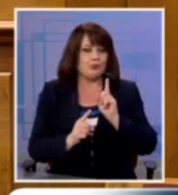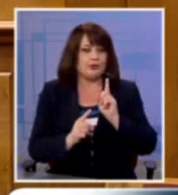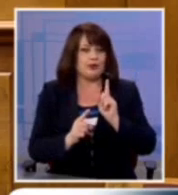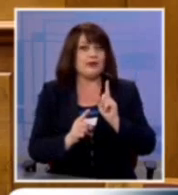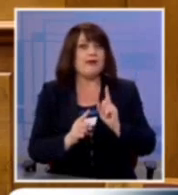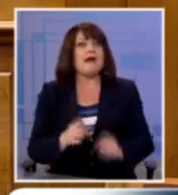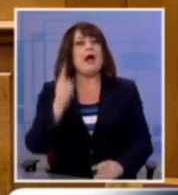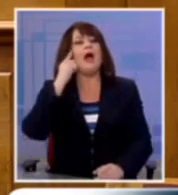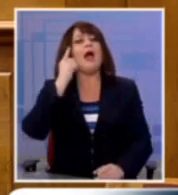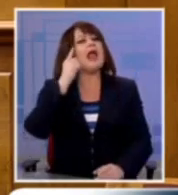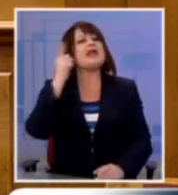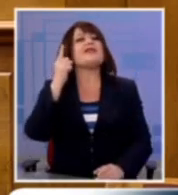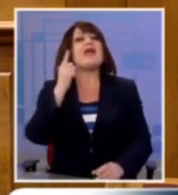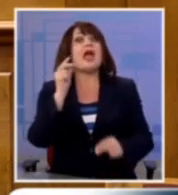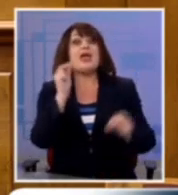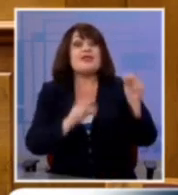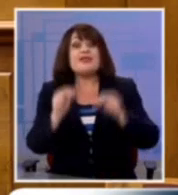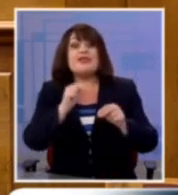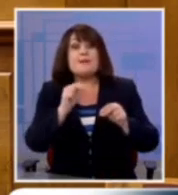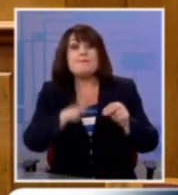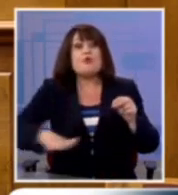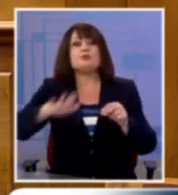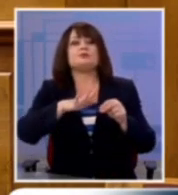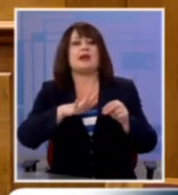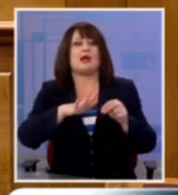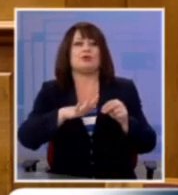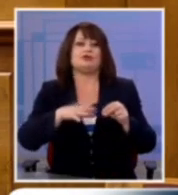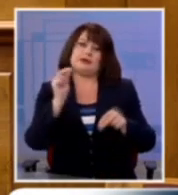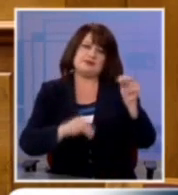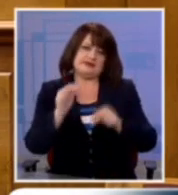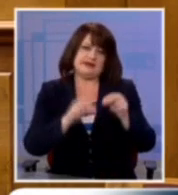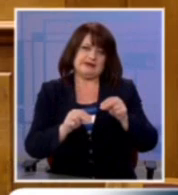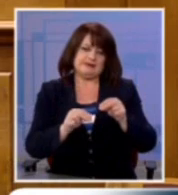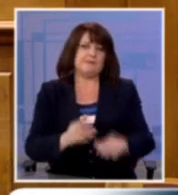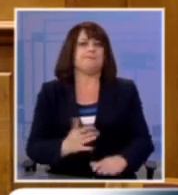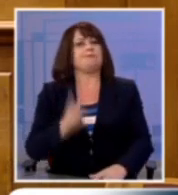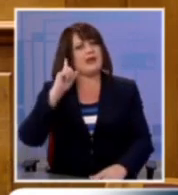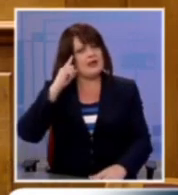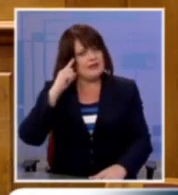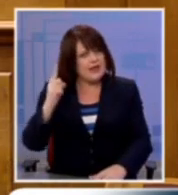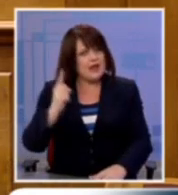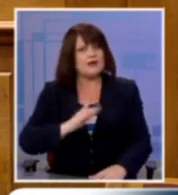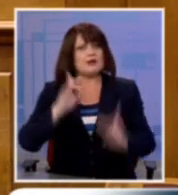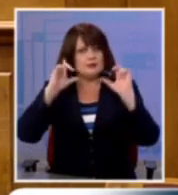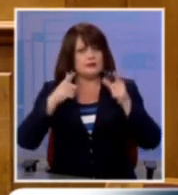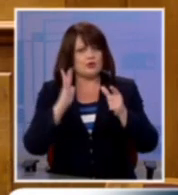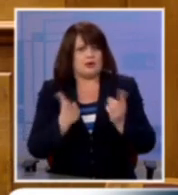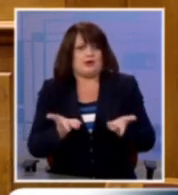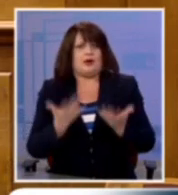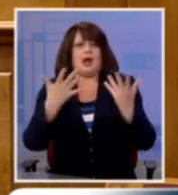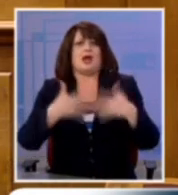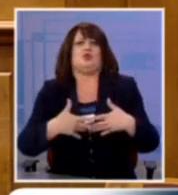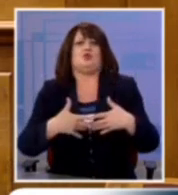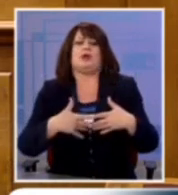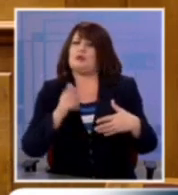στην ιδέα του δημοψηφίσματος. Δηλαδή στην ιδέα ότι η δημοκρατία μπορεί να λειτουργεί